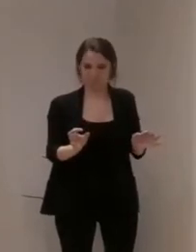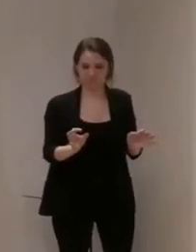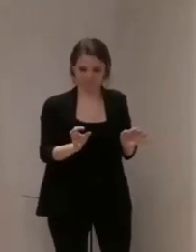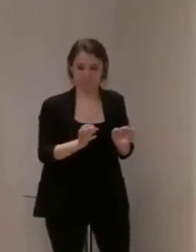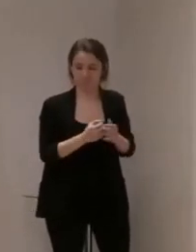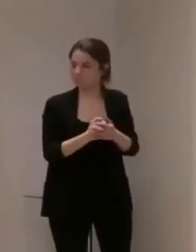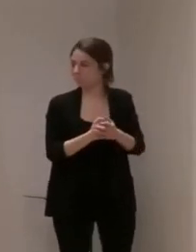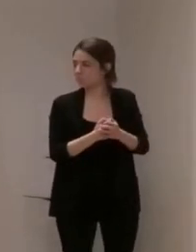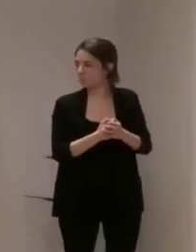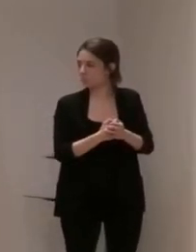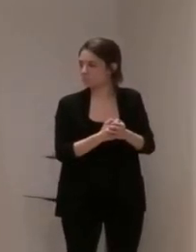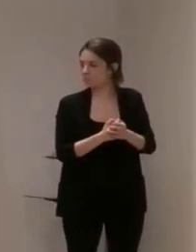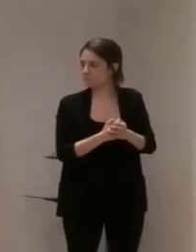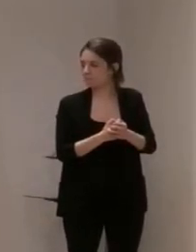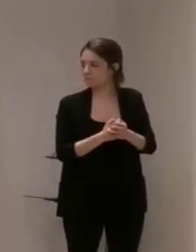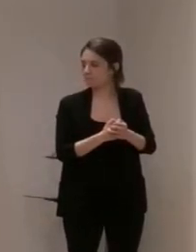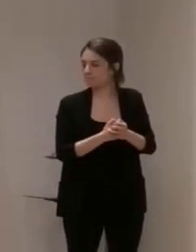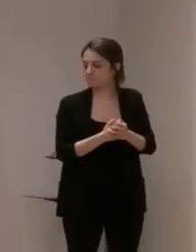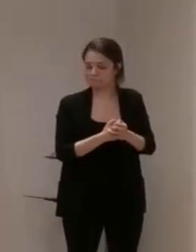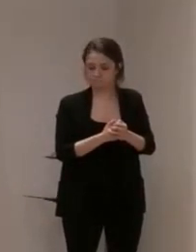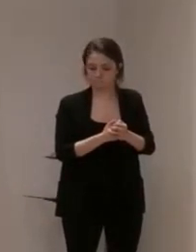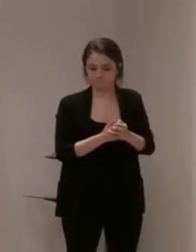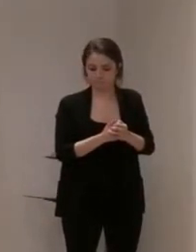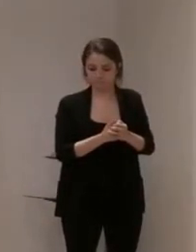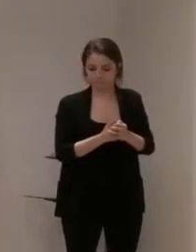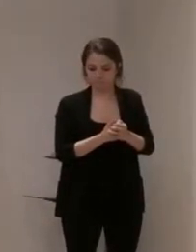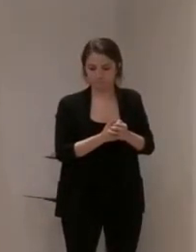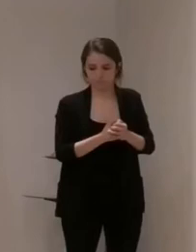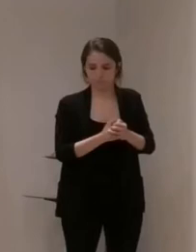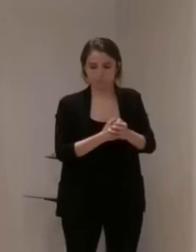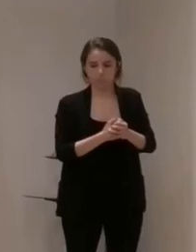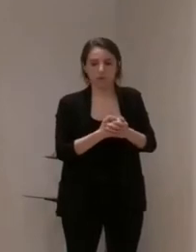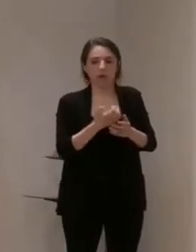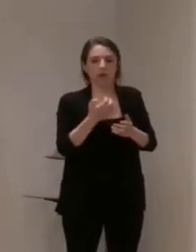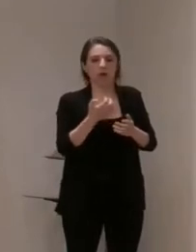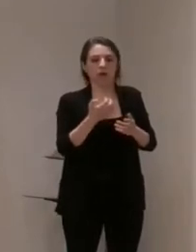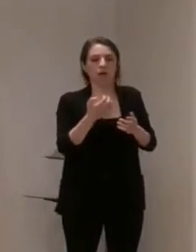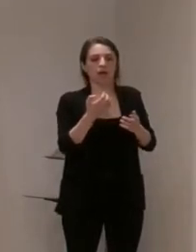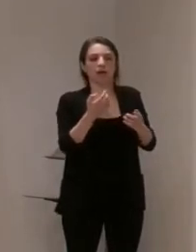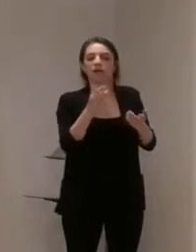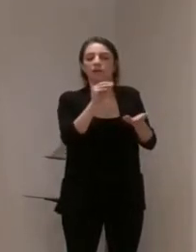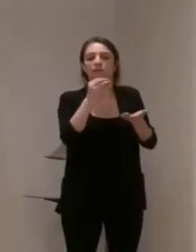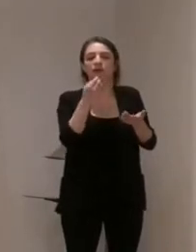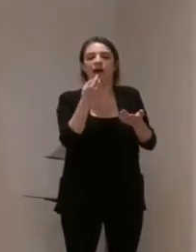en un altre sentit, ens ho plantegen moltes coses. Hem de descobrir-ho com si no hagués passat